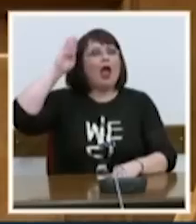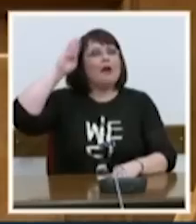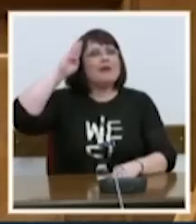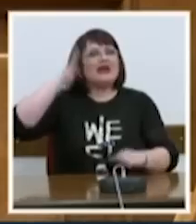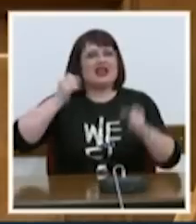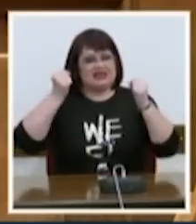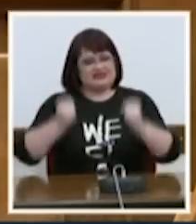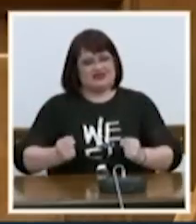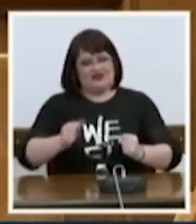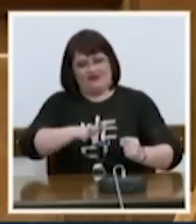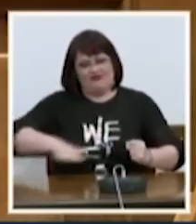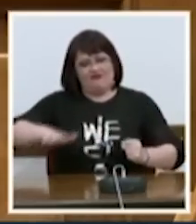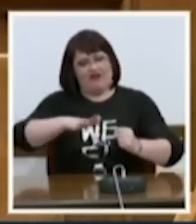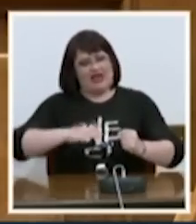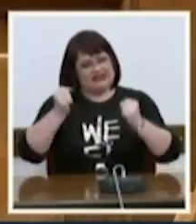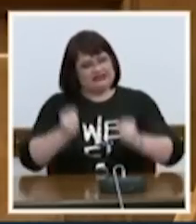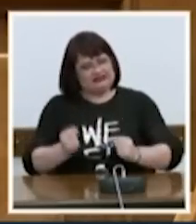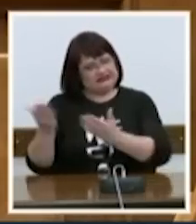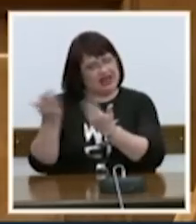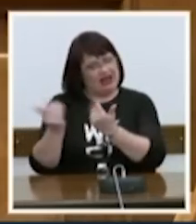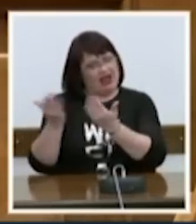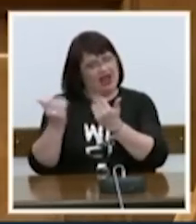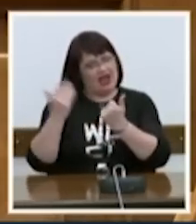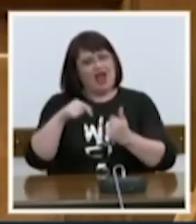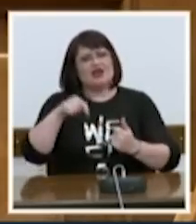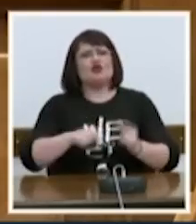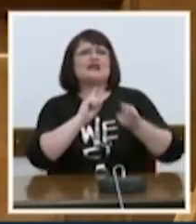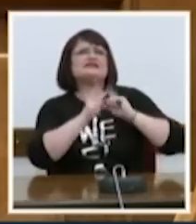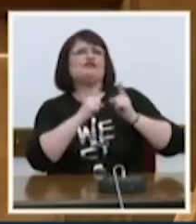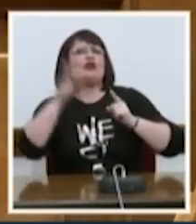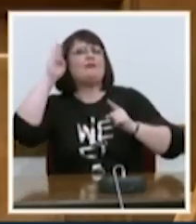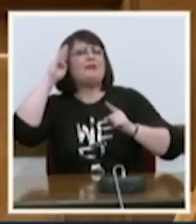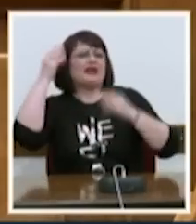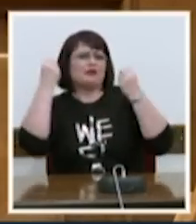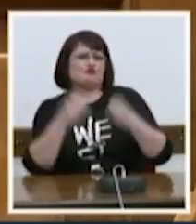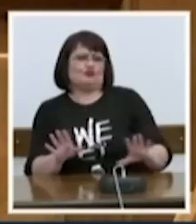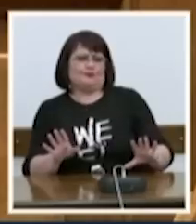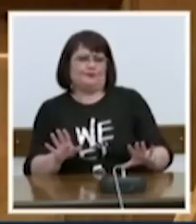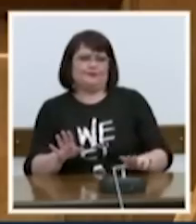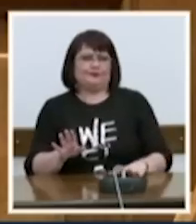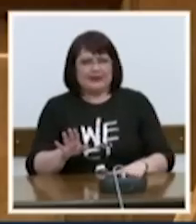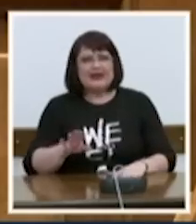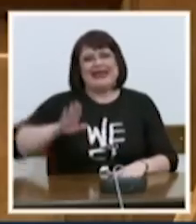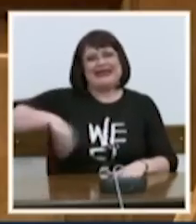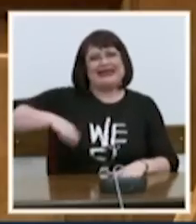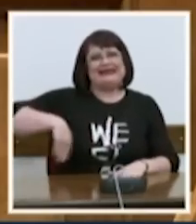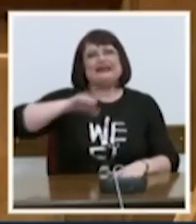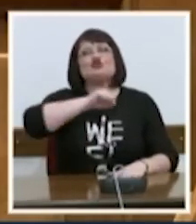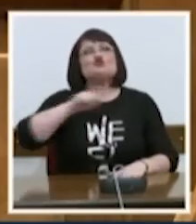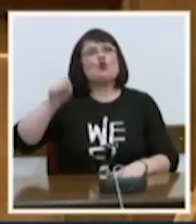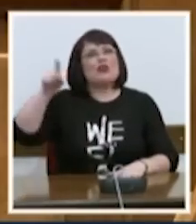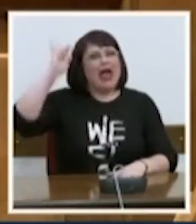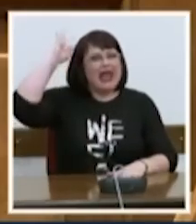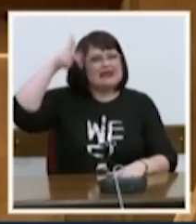το άνοιγμα του δρόμου για τη νέα επέσχυντη συμφωνία. Η χρήση της Σούδας, της Αλεξανδρούπολης,